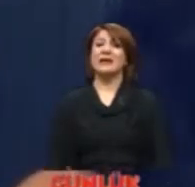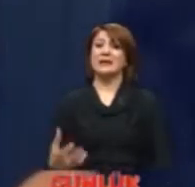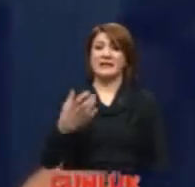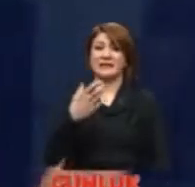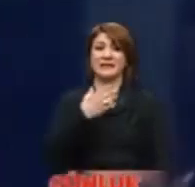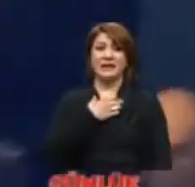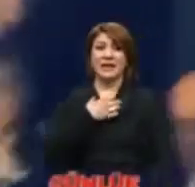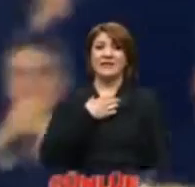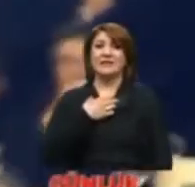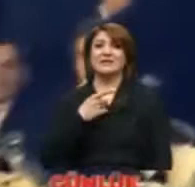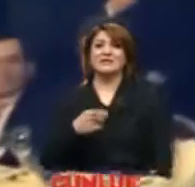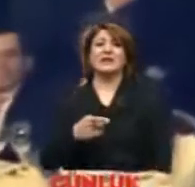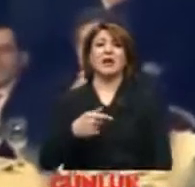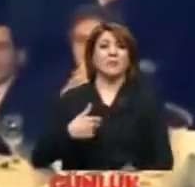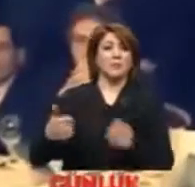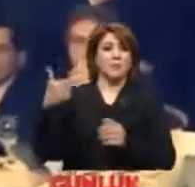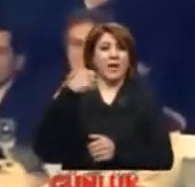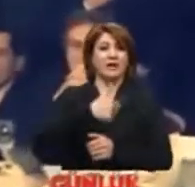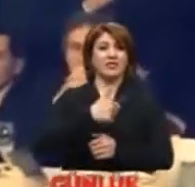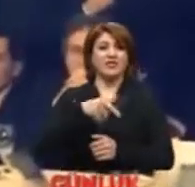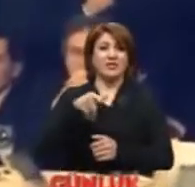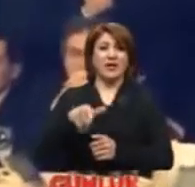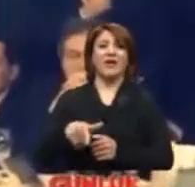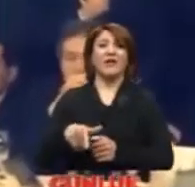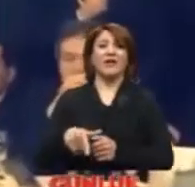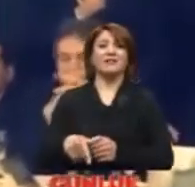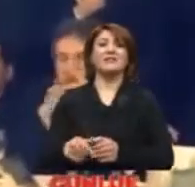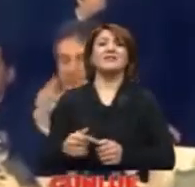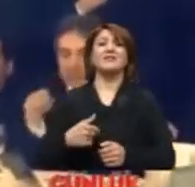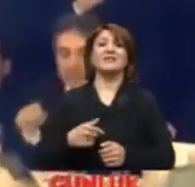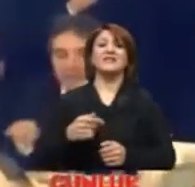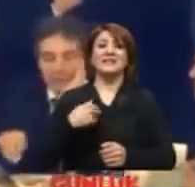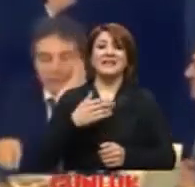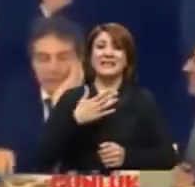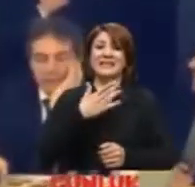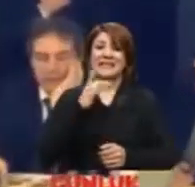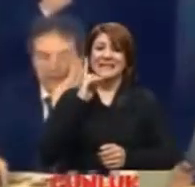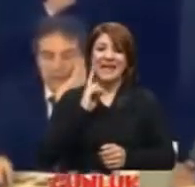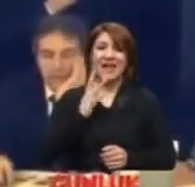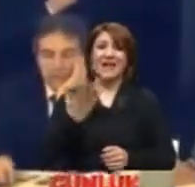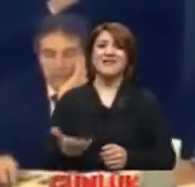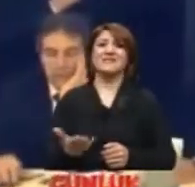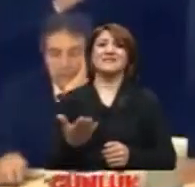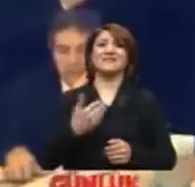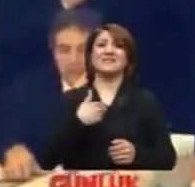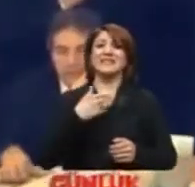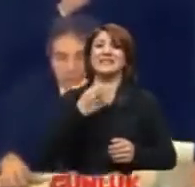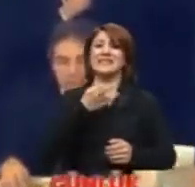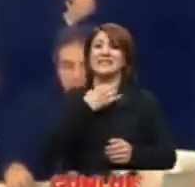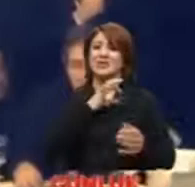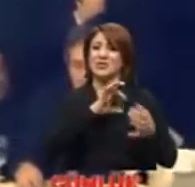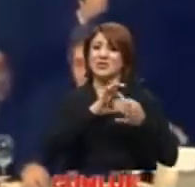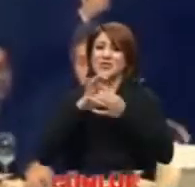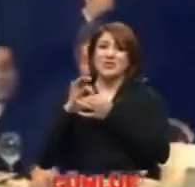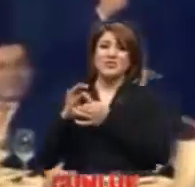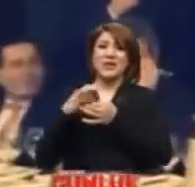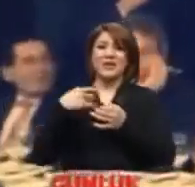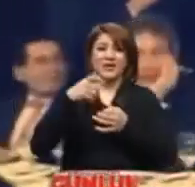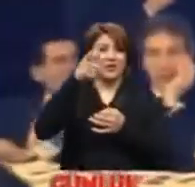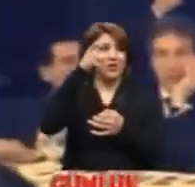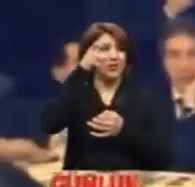kendisi de Sayın Başkan Sadri Şener'de bu nazik kelimelere teşekkür ediyor. Türkçe zaten